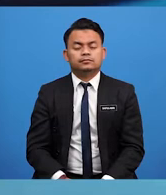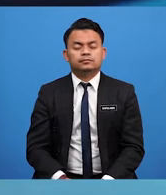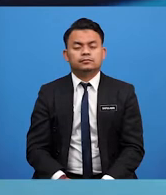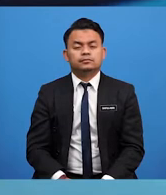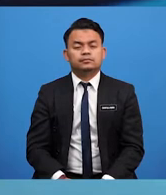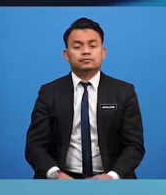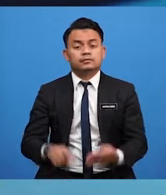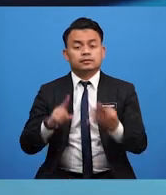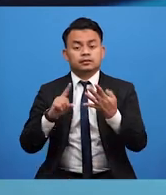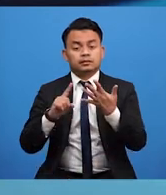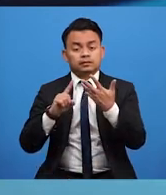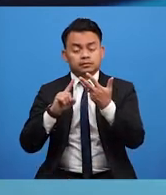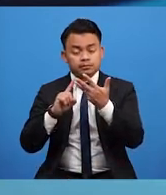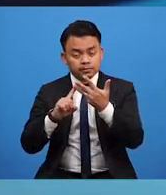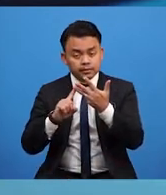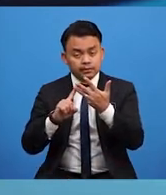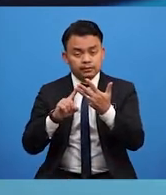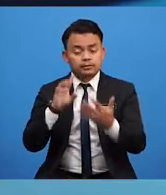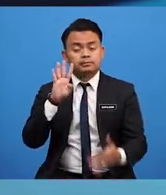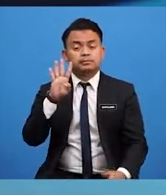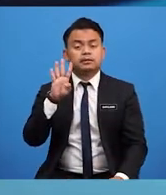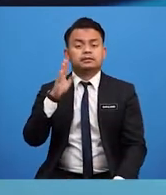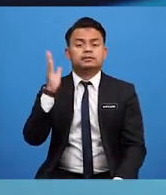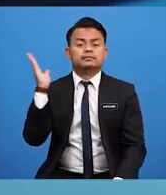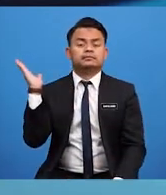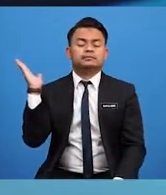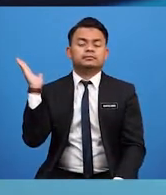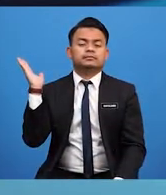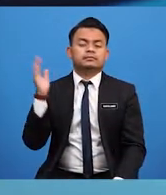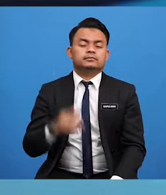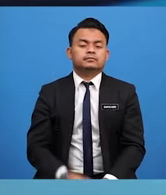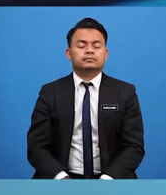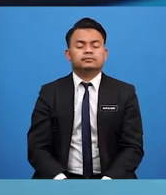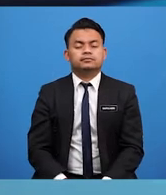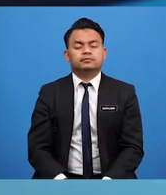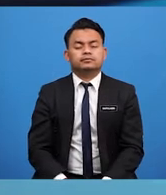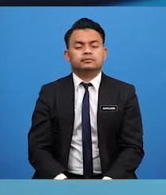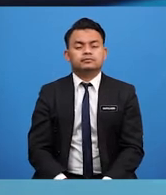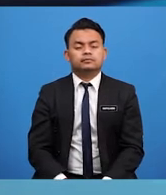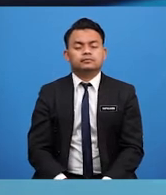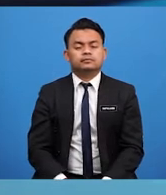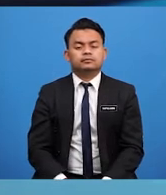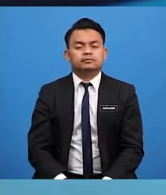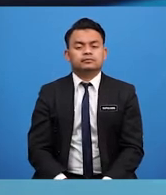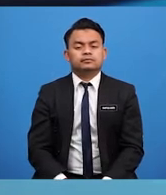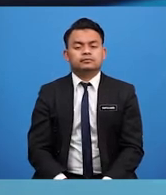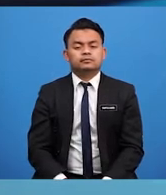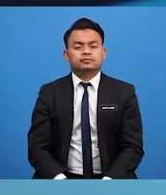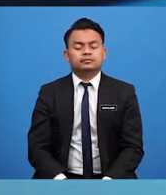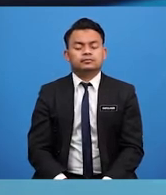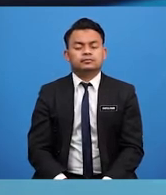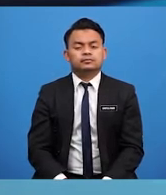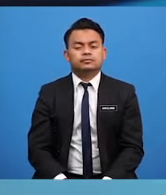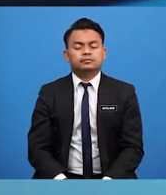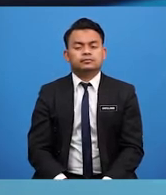Peralatan yang keempat ialah senduk kayu. Senduk kayu digunakan untuk menceduk